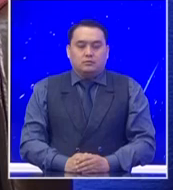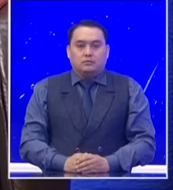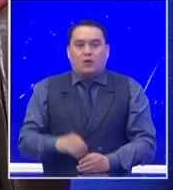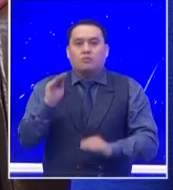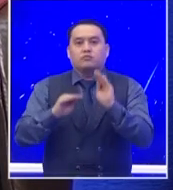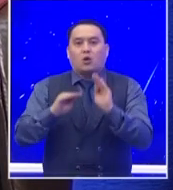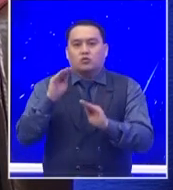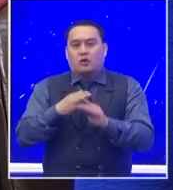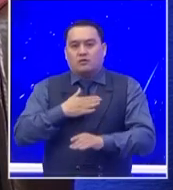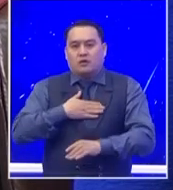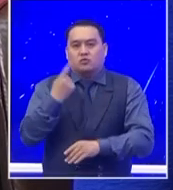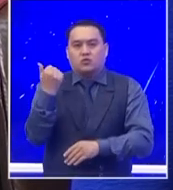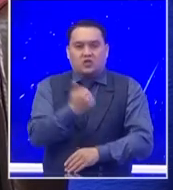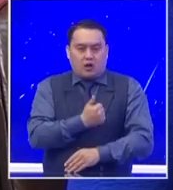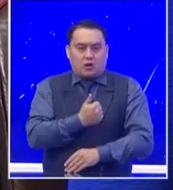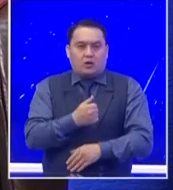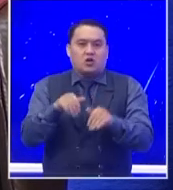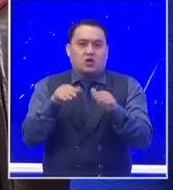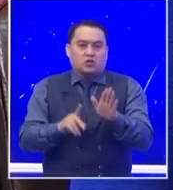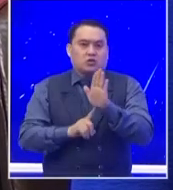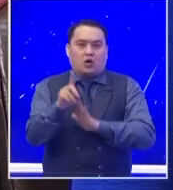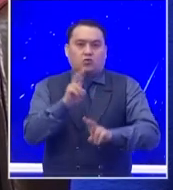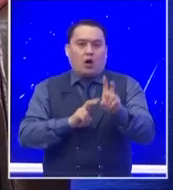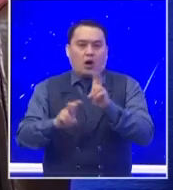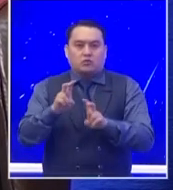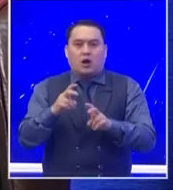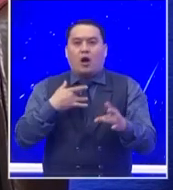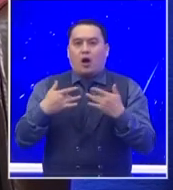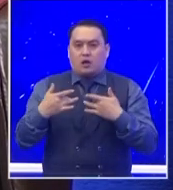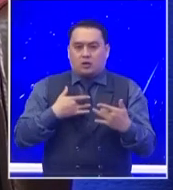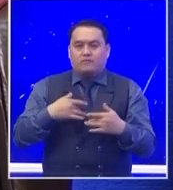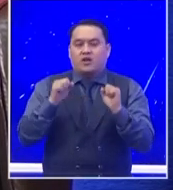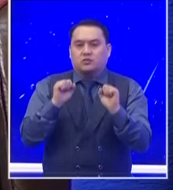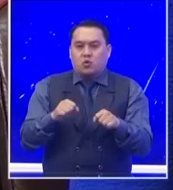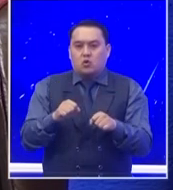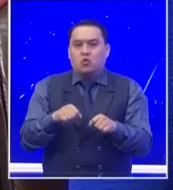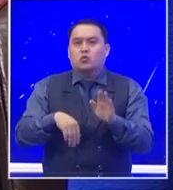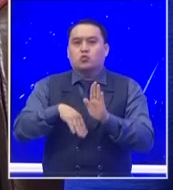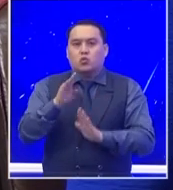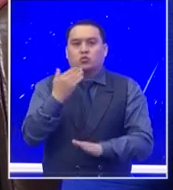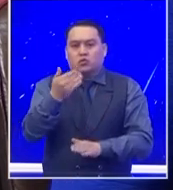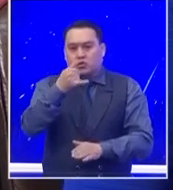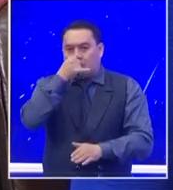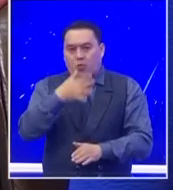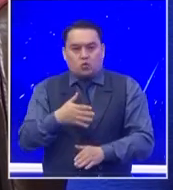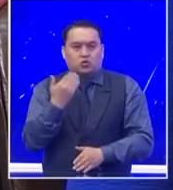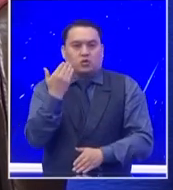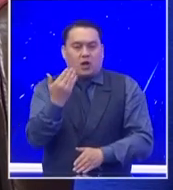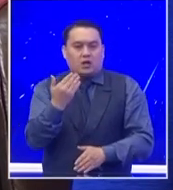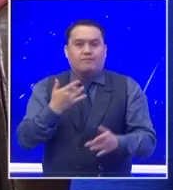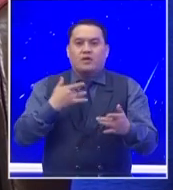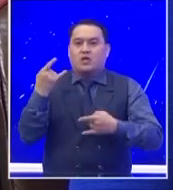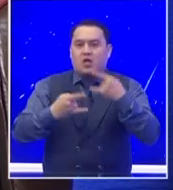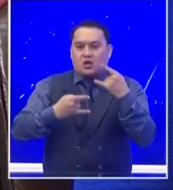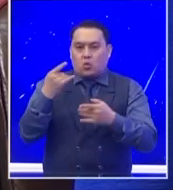Сценарий к фильму я написала за 1 неделю. Потом решила начать поиски актрисы, но подумала, что, наверное, никто лучше Мерверт сыграть эту роль не сможет. Кинокартину